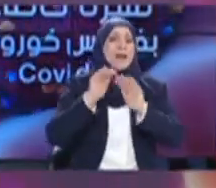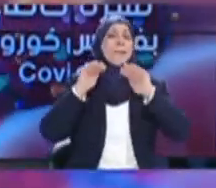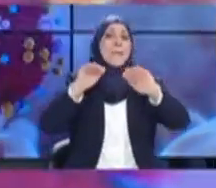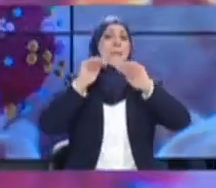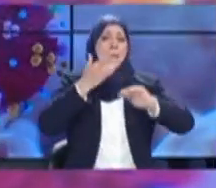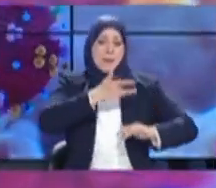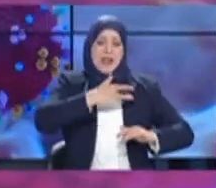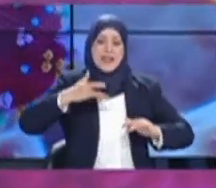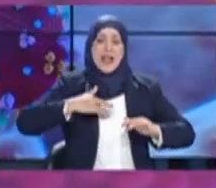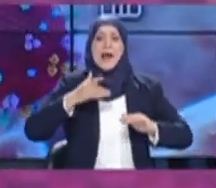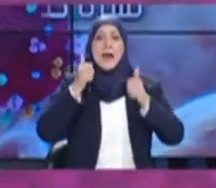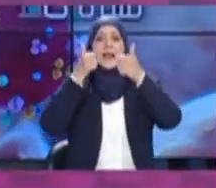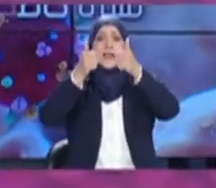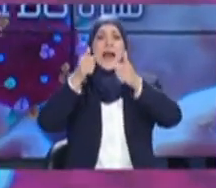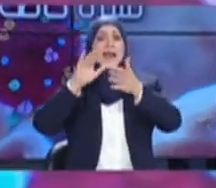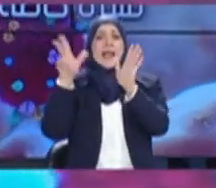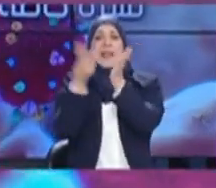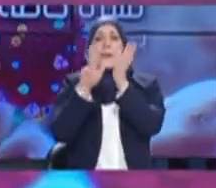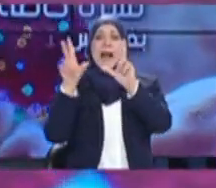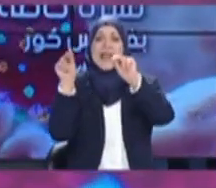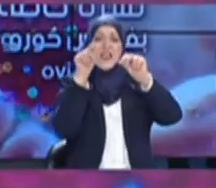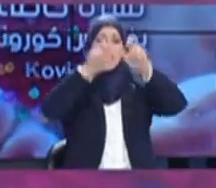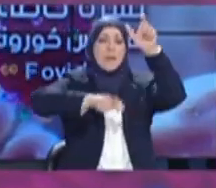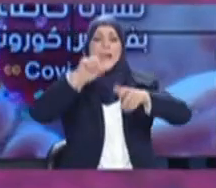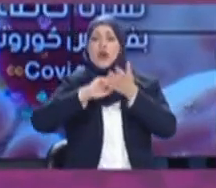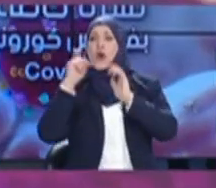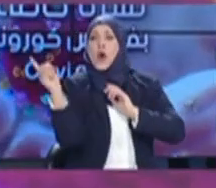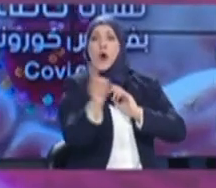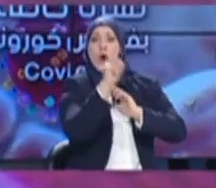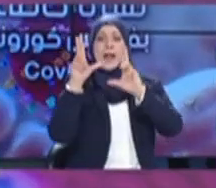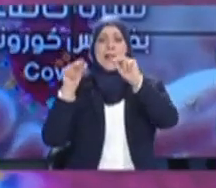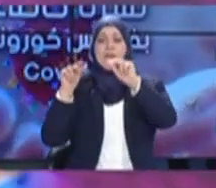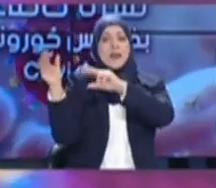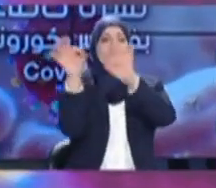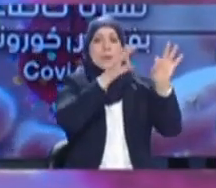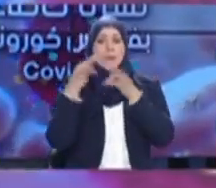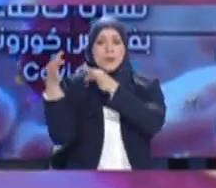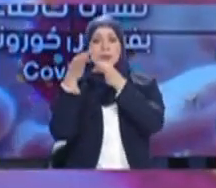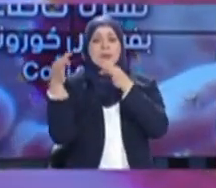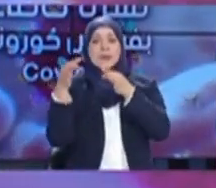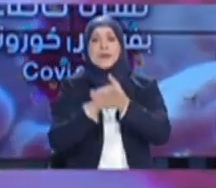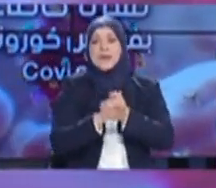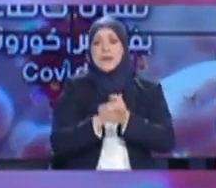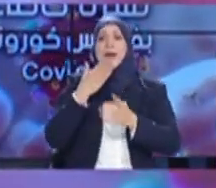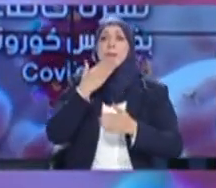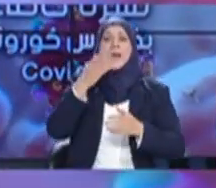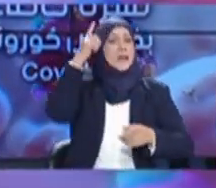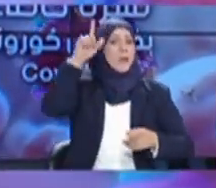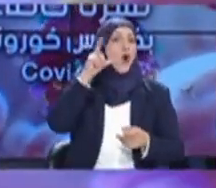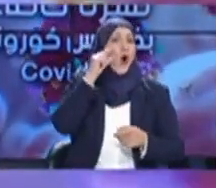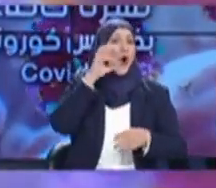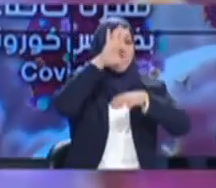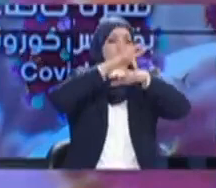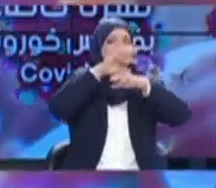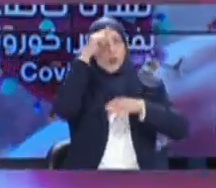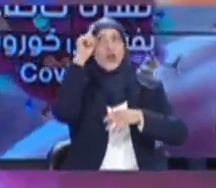السلامه الصحيه اللي تطبق على الناس الكل، والحجر الصحي الذاتي وما كذلك. شكرا جزيلا لك دكتور الياس بوعجيله، وان شاء الله نشوفوك